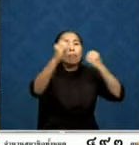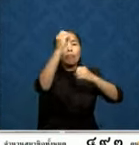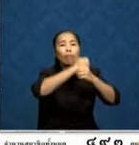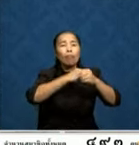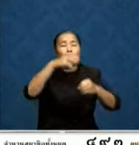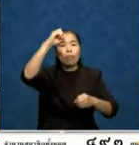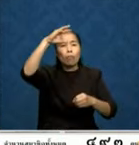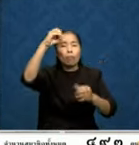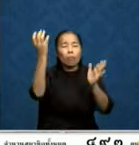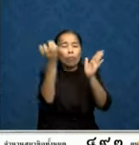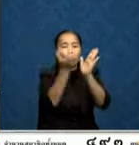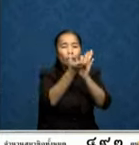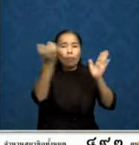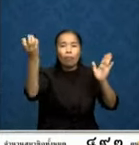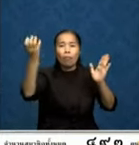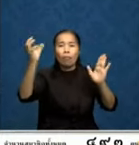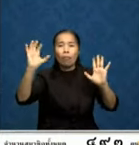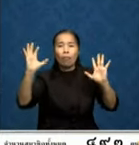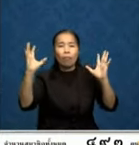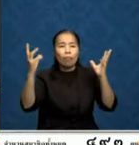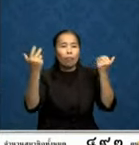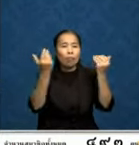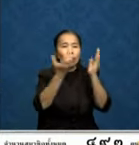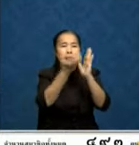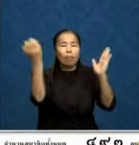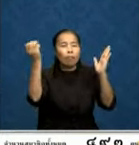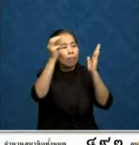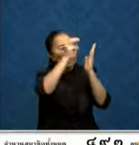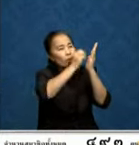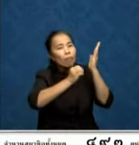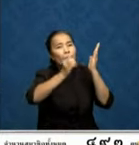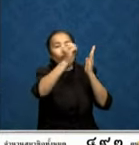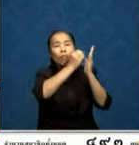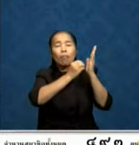แปลงไฟฟ้านะครับเพราะ